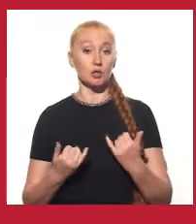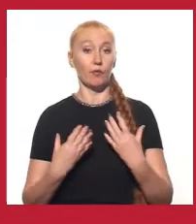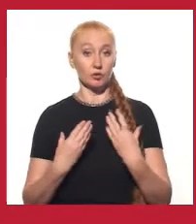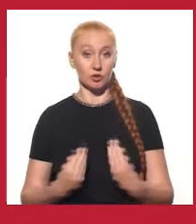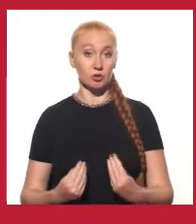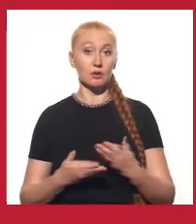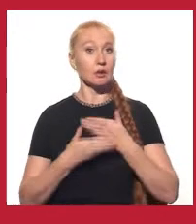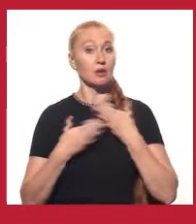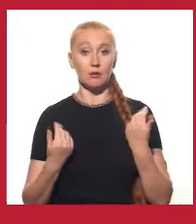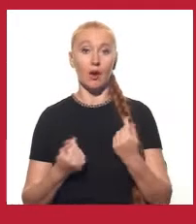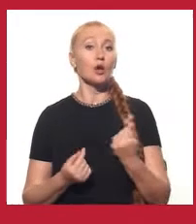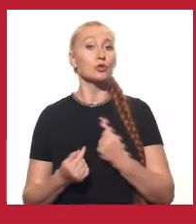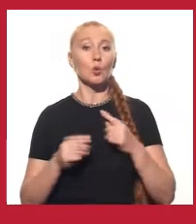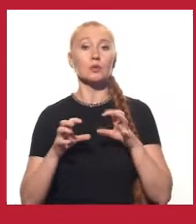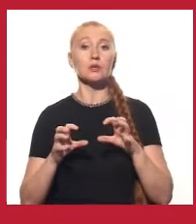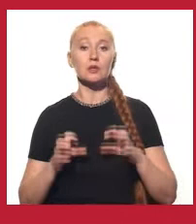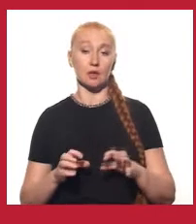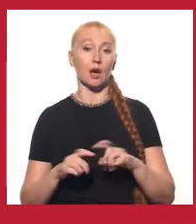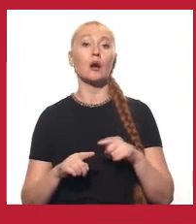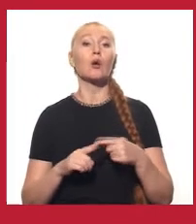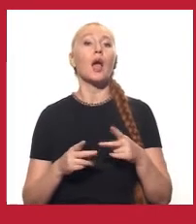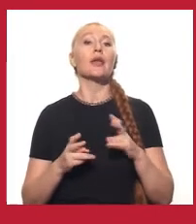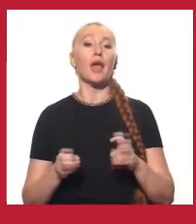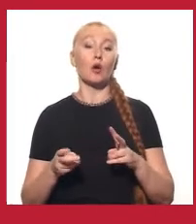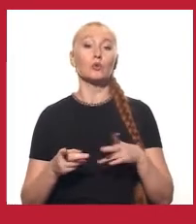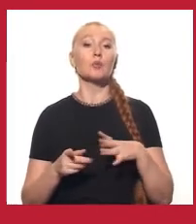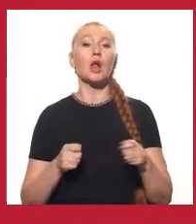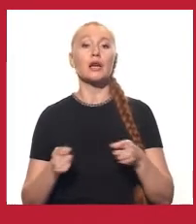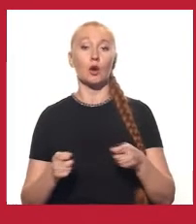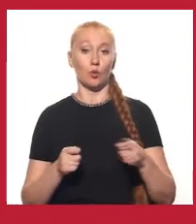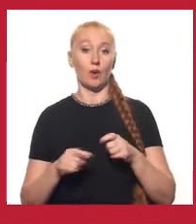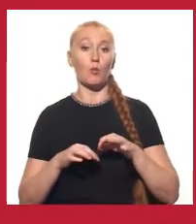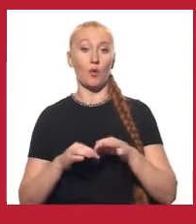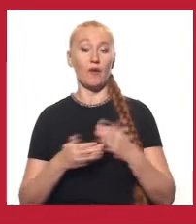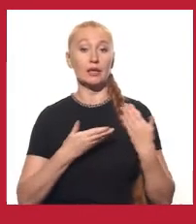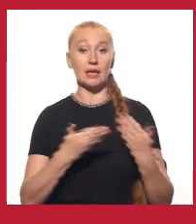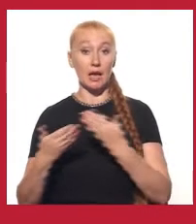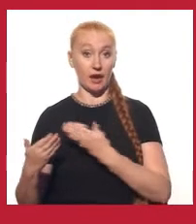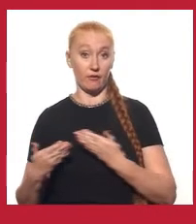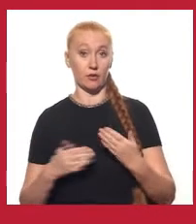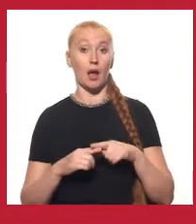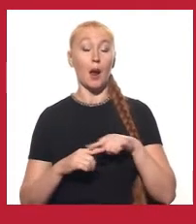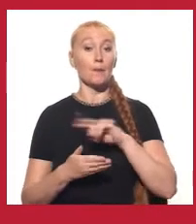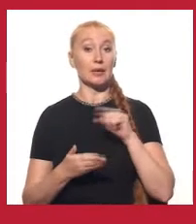на сьогоднішній день немає жодних законів, які б хоч якось регулювали проведення